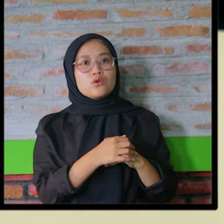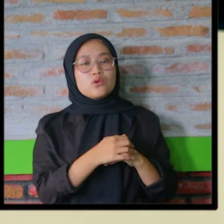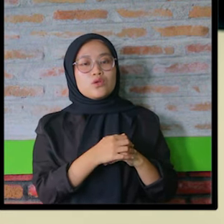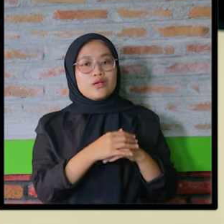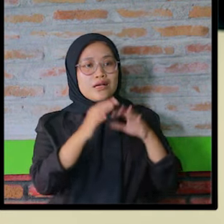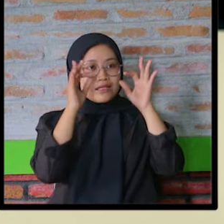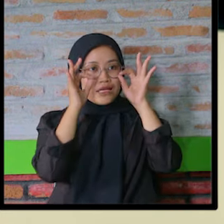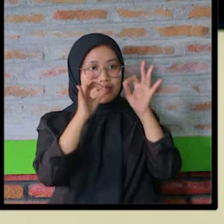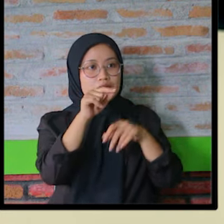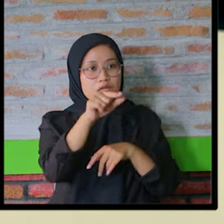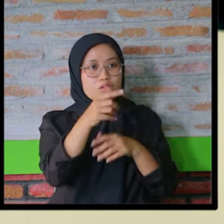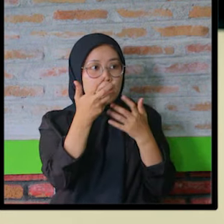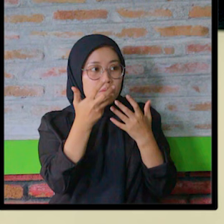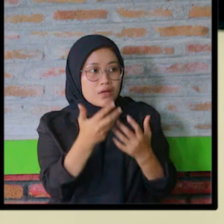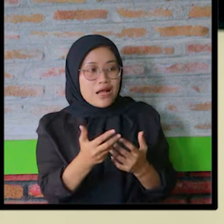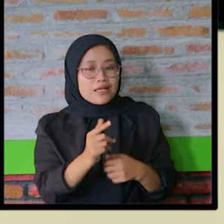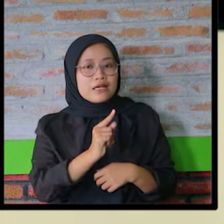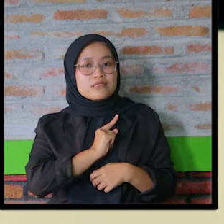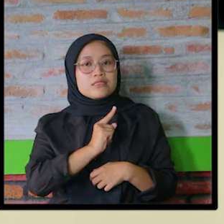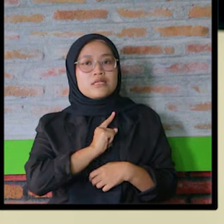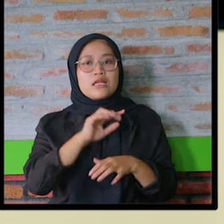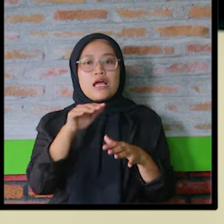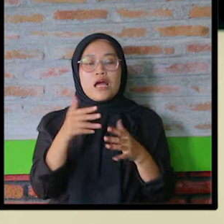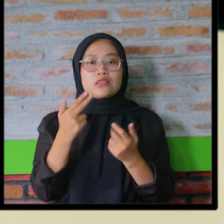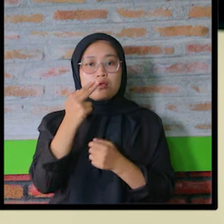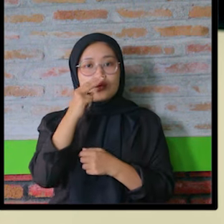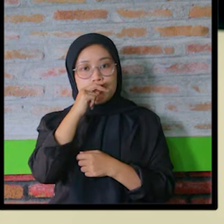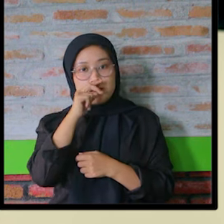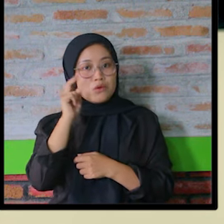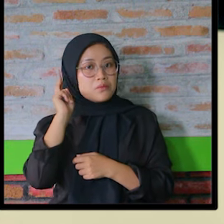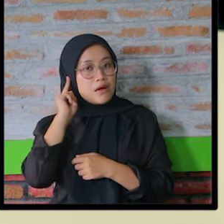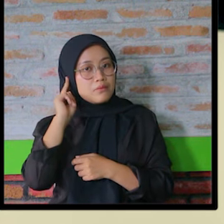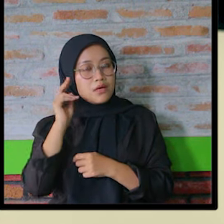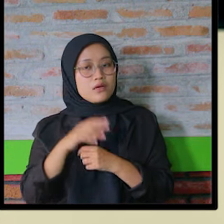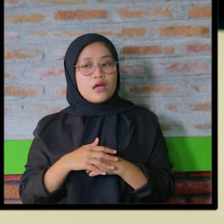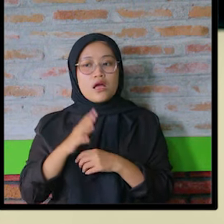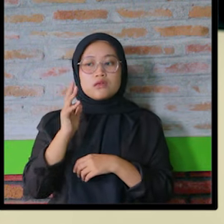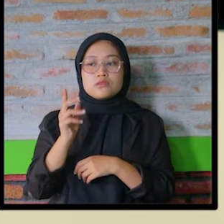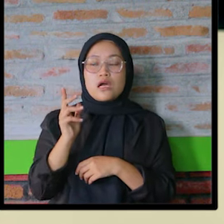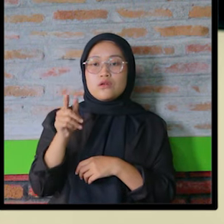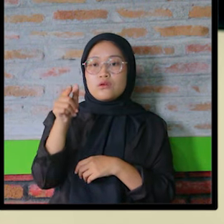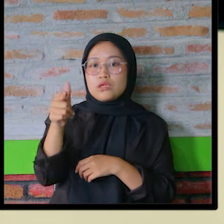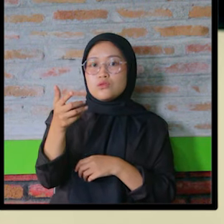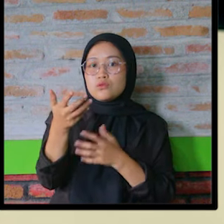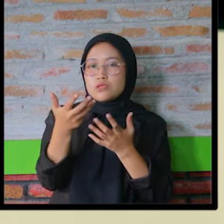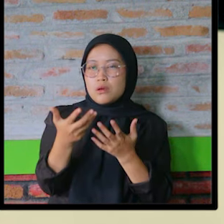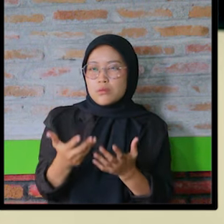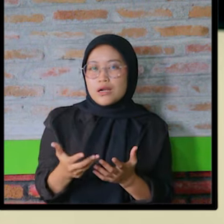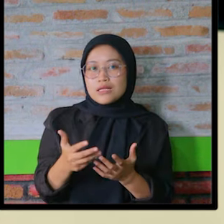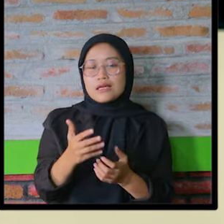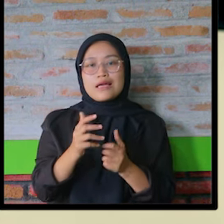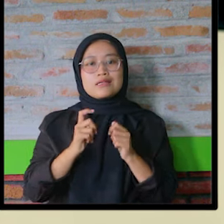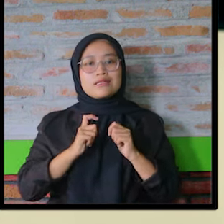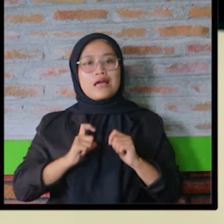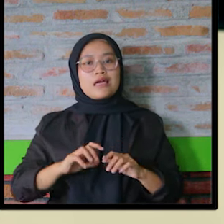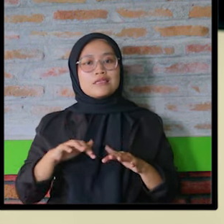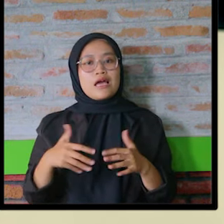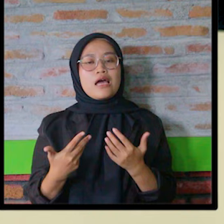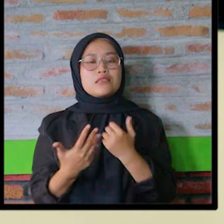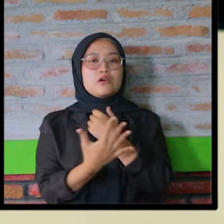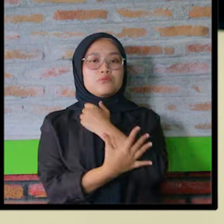atau kerabatmu jika dia yang diberatkan dalam kesaksian kaya atau miskin Allah lebih layak tahu